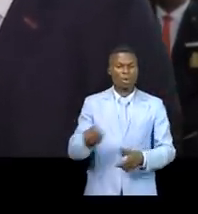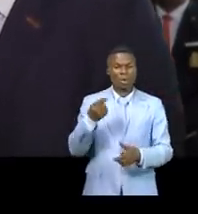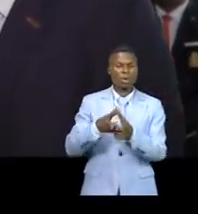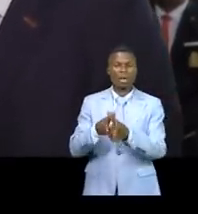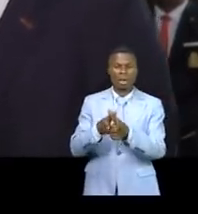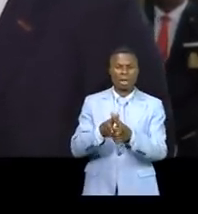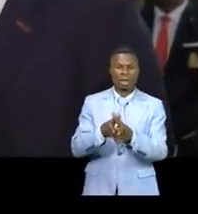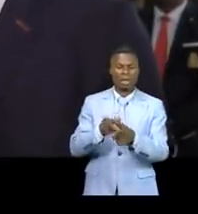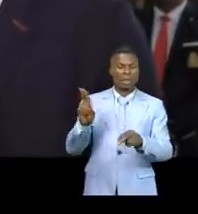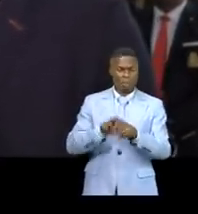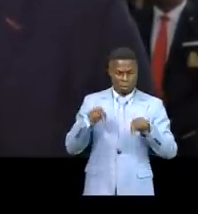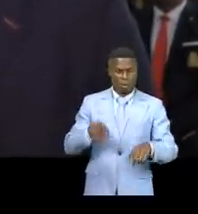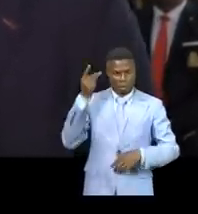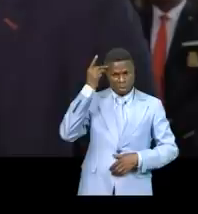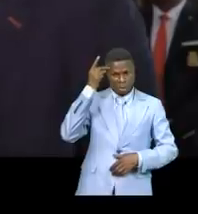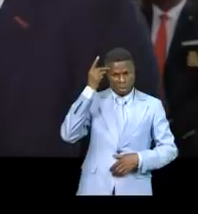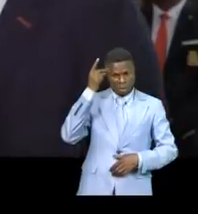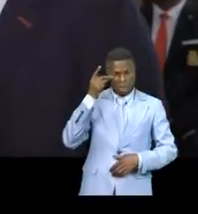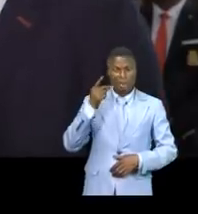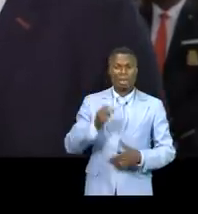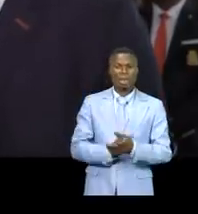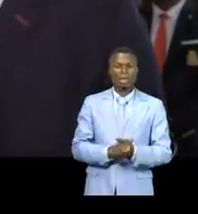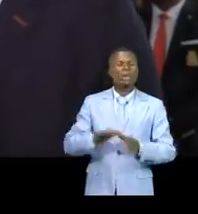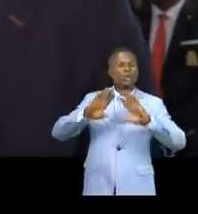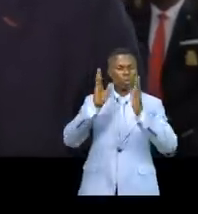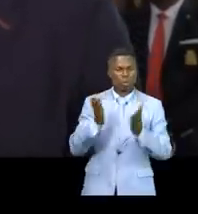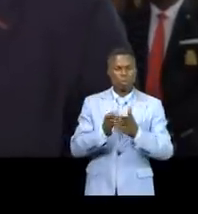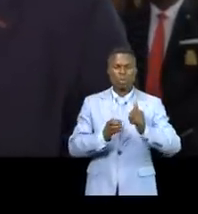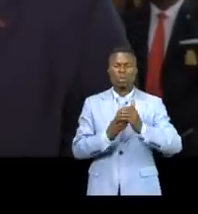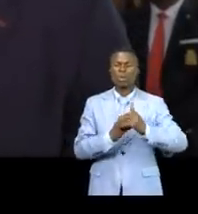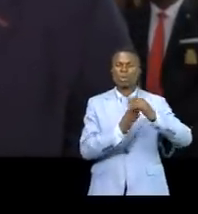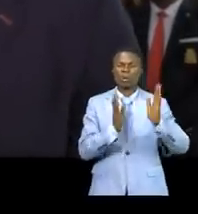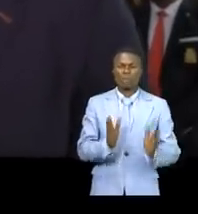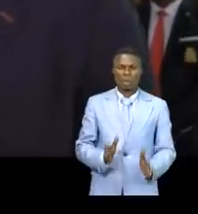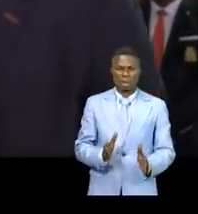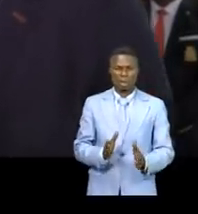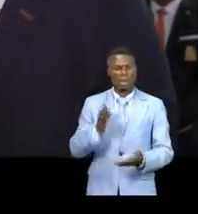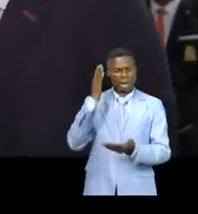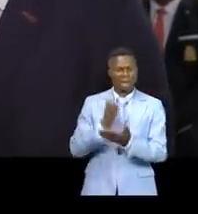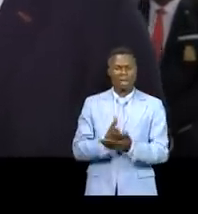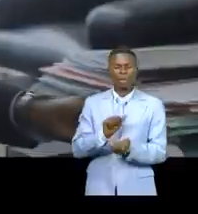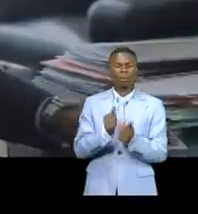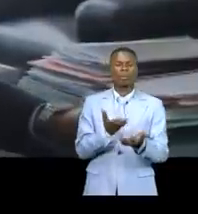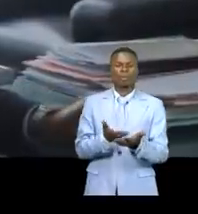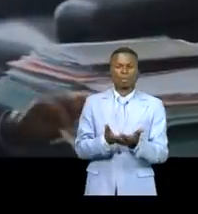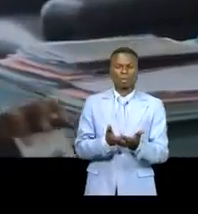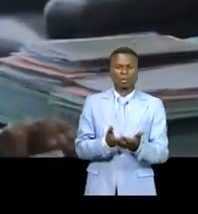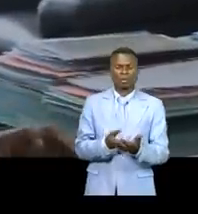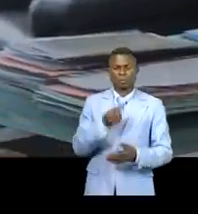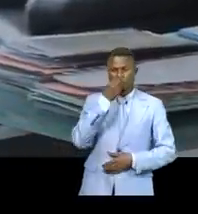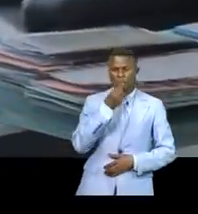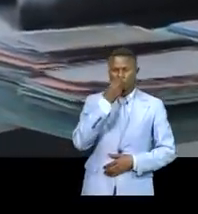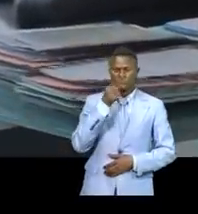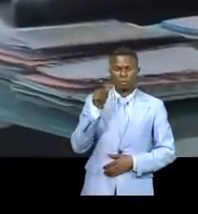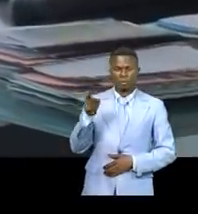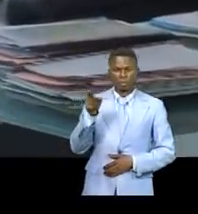qui circulent de manière illicite. Et si ONU-DC et l'ensemble des partenaires peuvent contribuer à réduire ça, ce serait une très bonne chose. Joseph